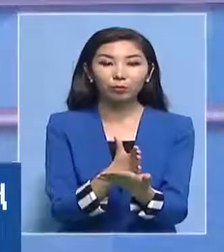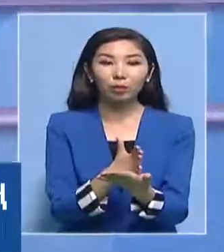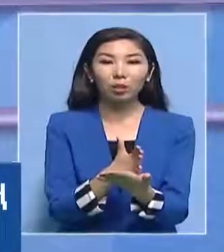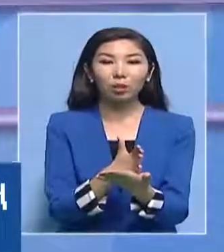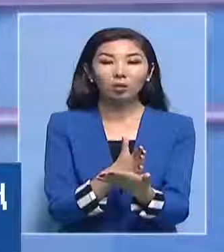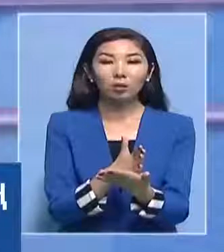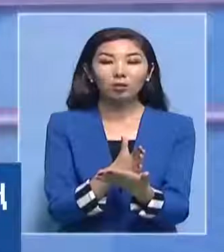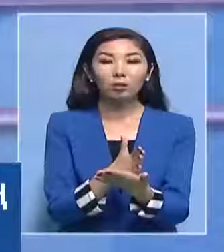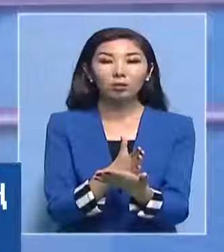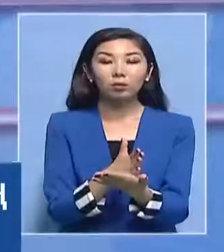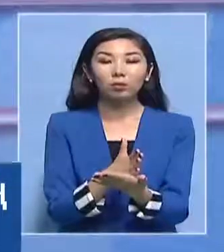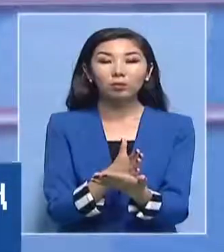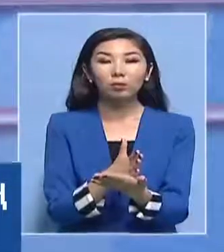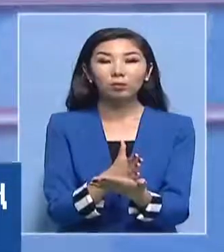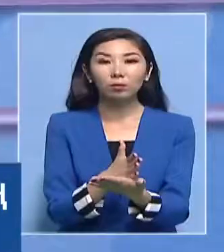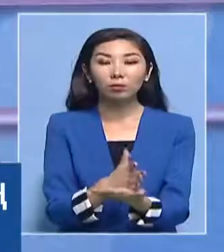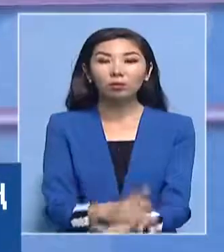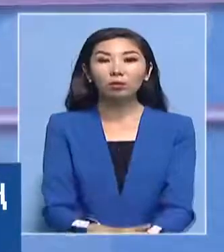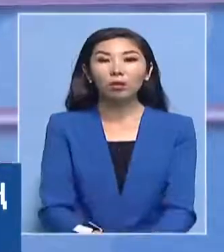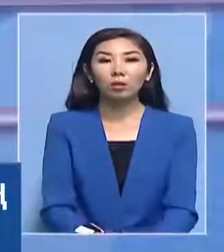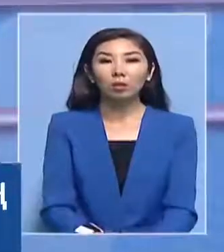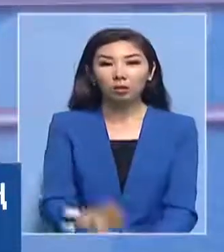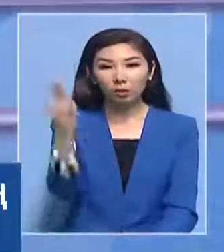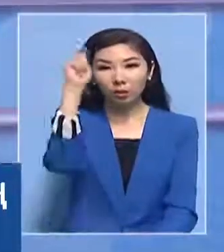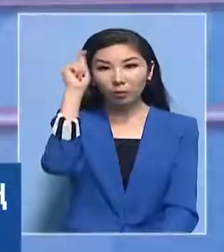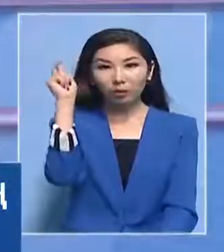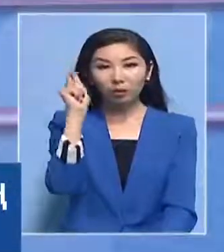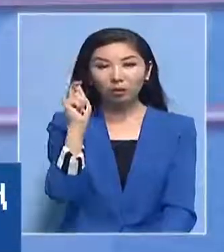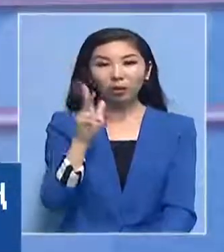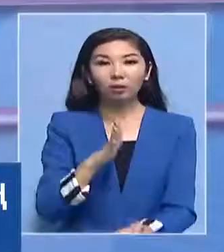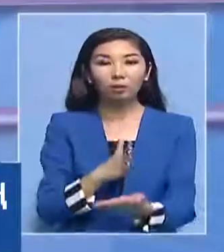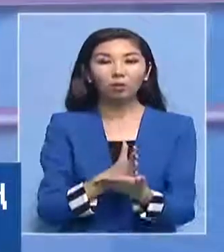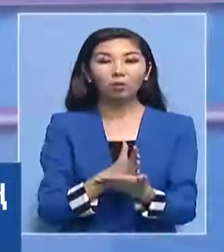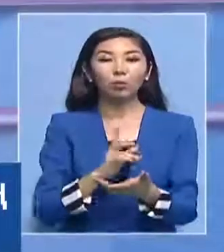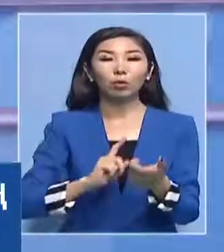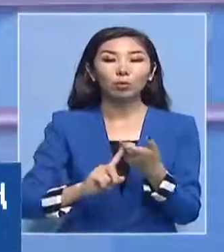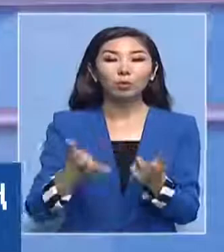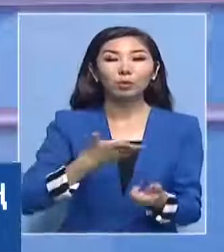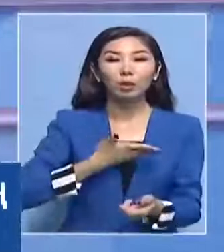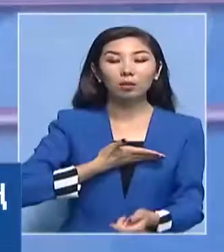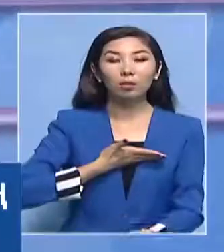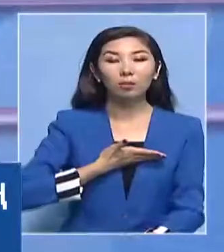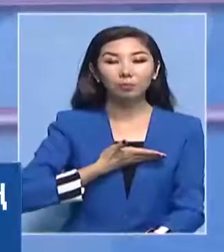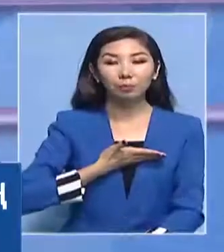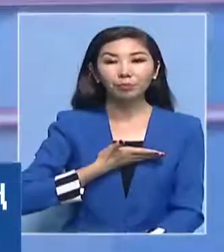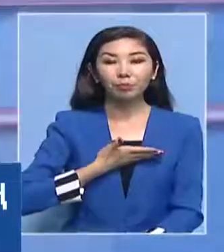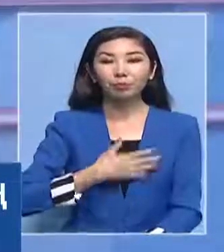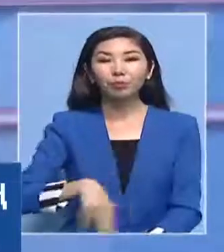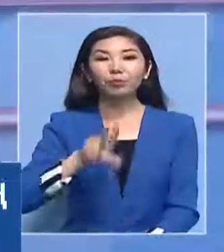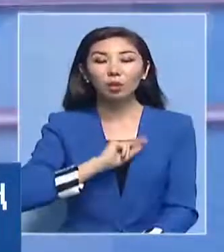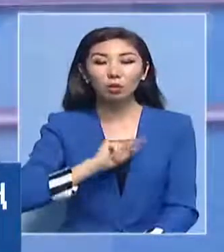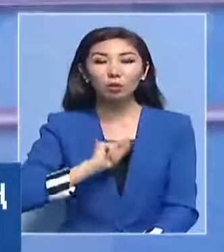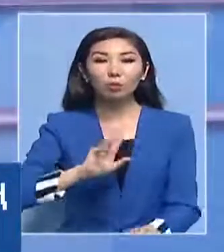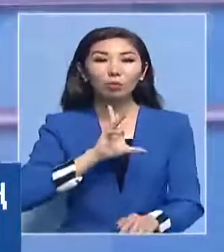Фонд имени Фридриха Эберта деген, ол Германияның фонды. Сол бойынша біздер жаңағы жұмыс